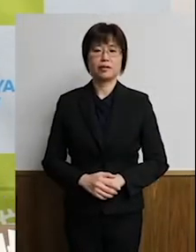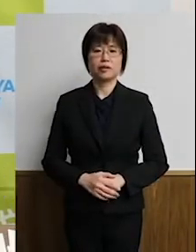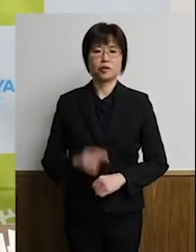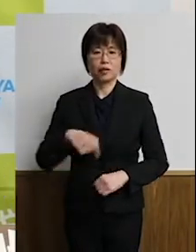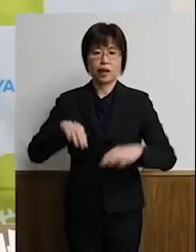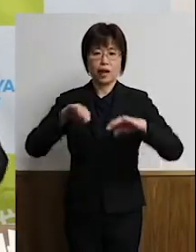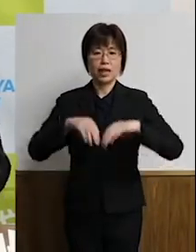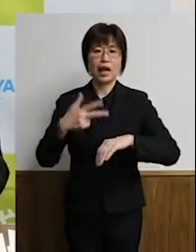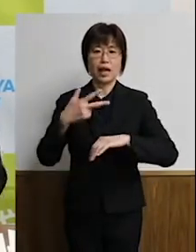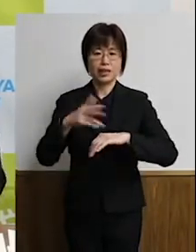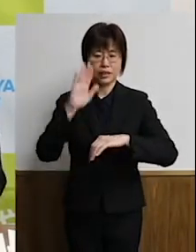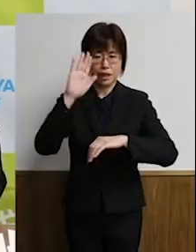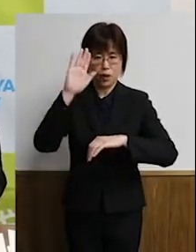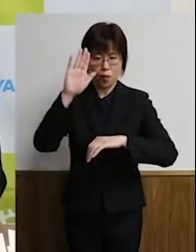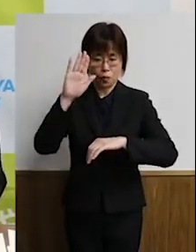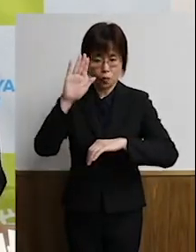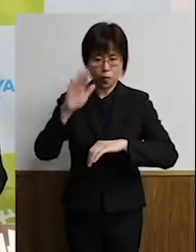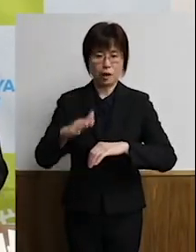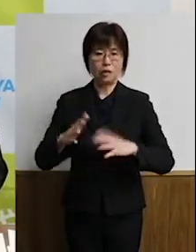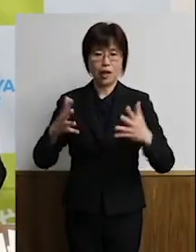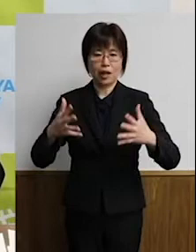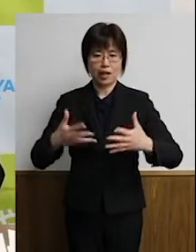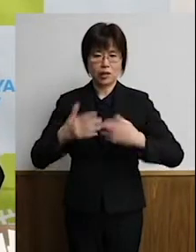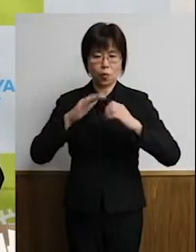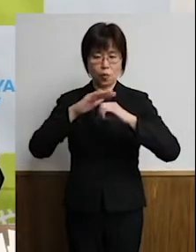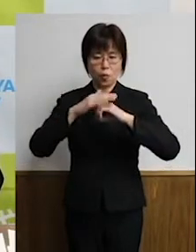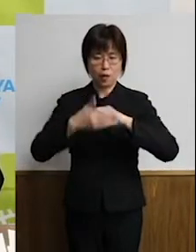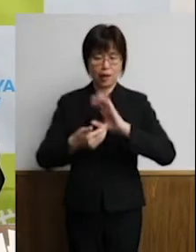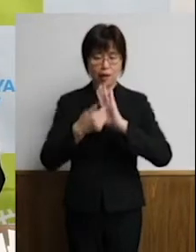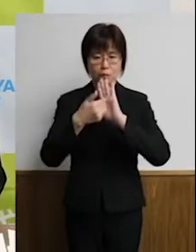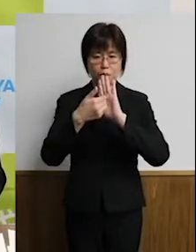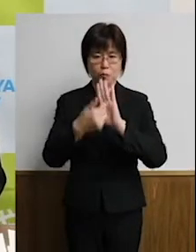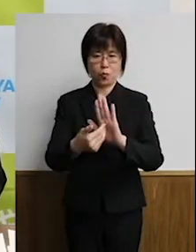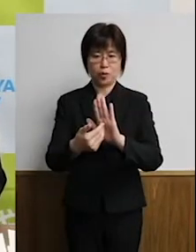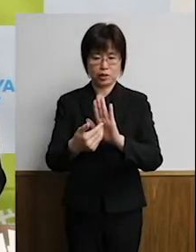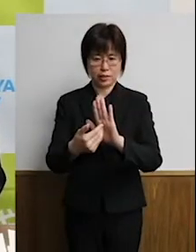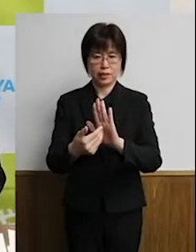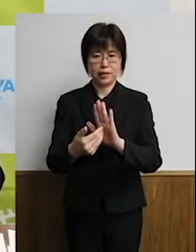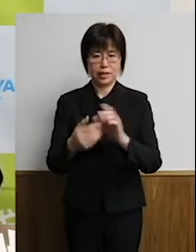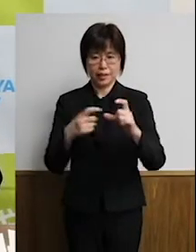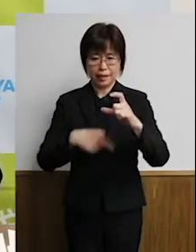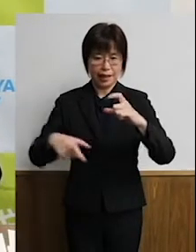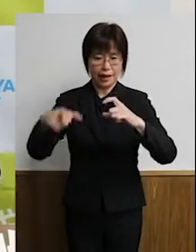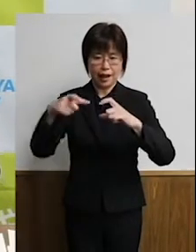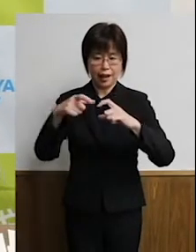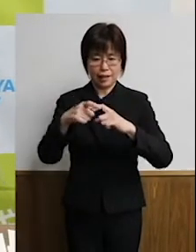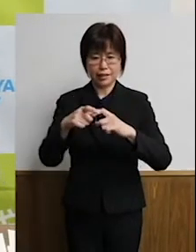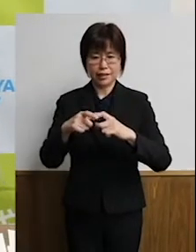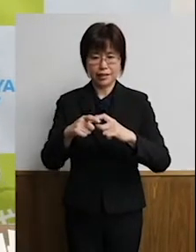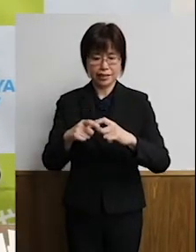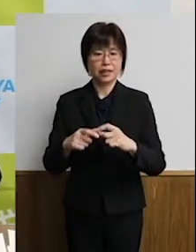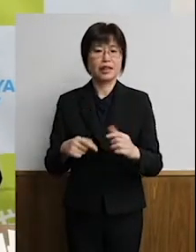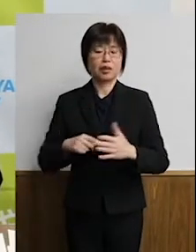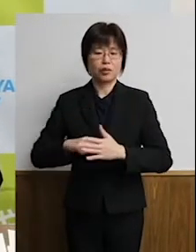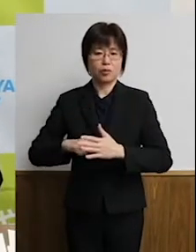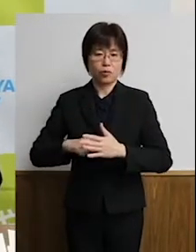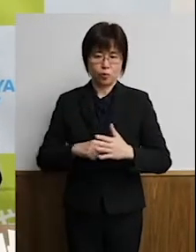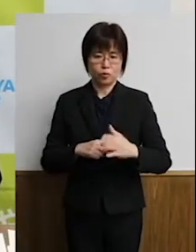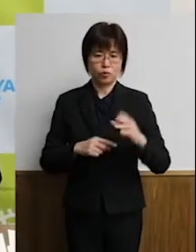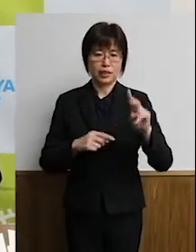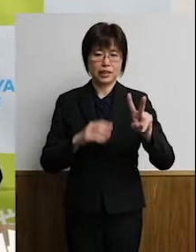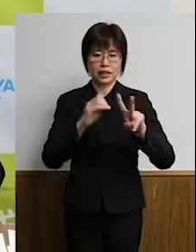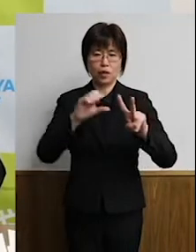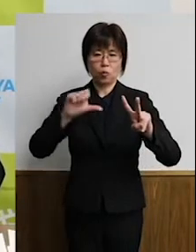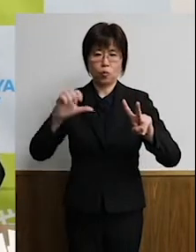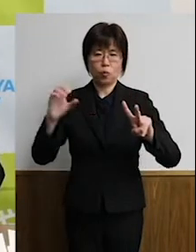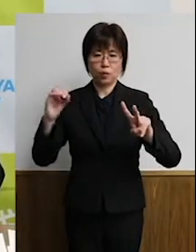深谷市は今後地球温暖化防止対策により一層取り組むこととし、2050年までに